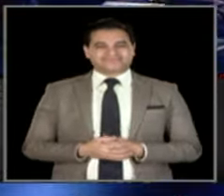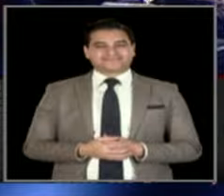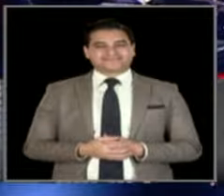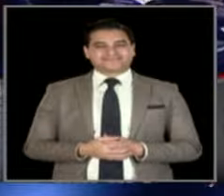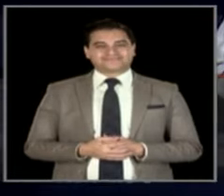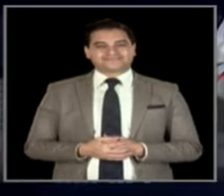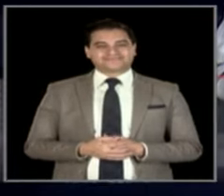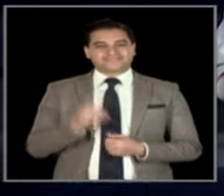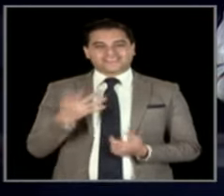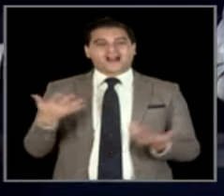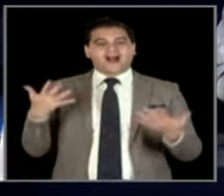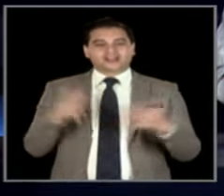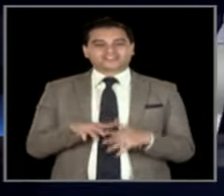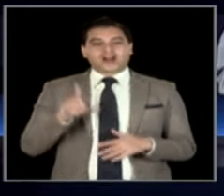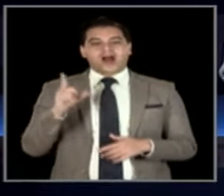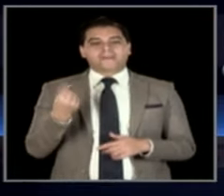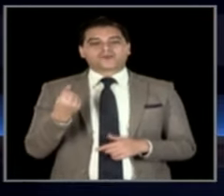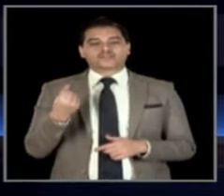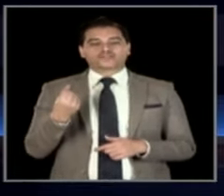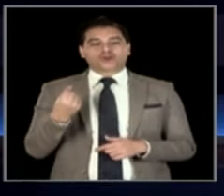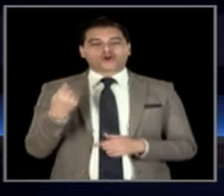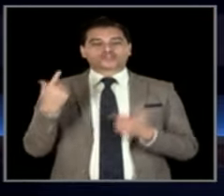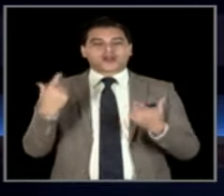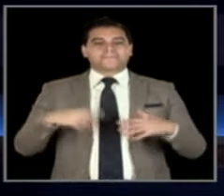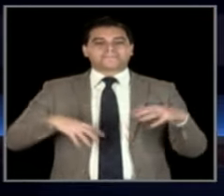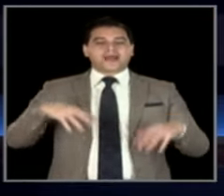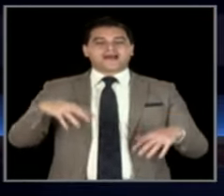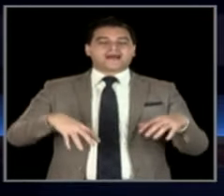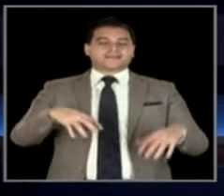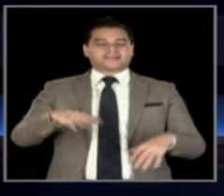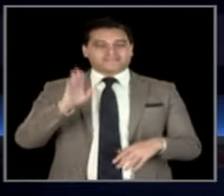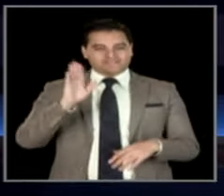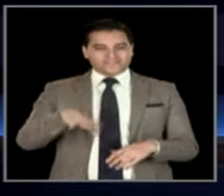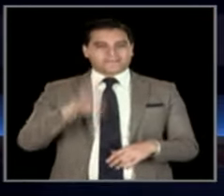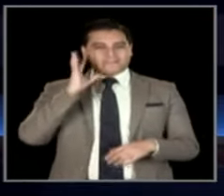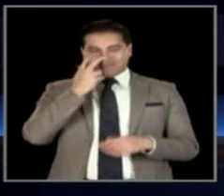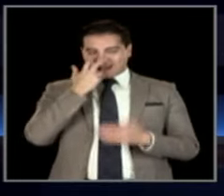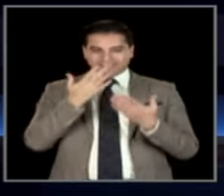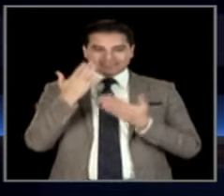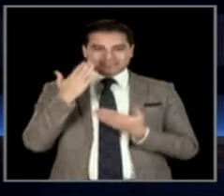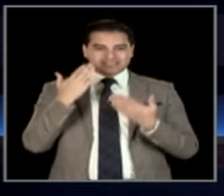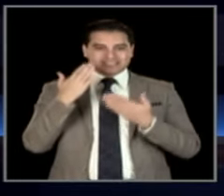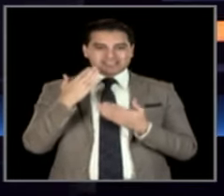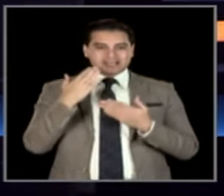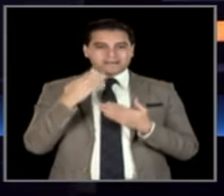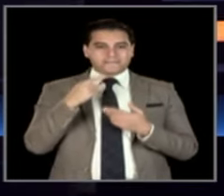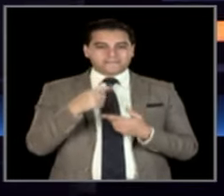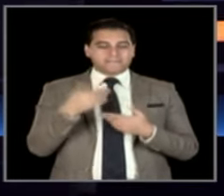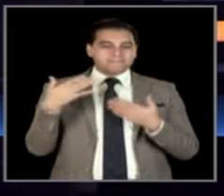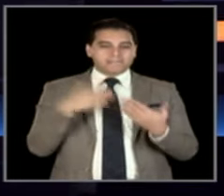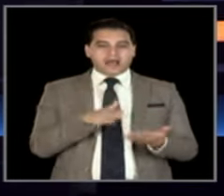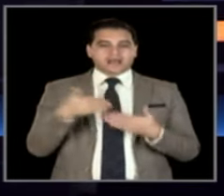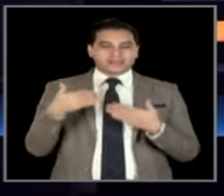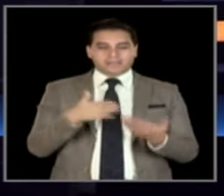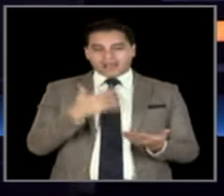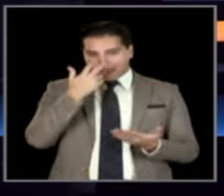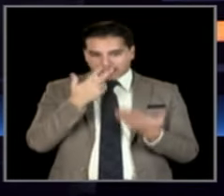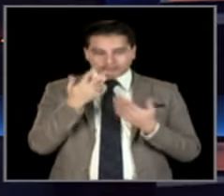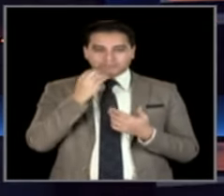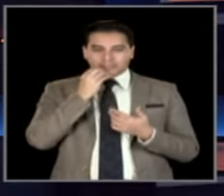فيها أكثر من 15 قرية، وكانت مسرح لعمليات المقاومة ضد